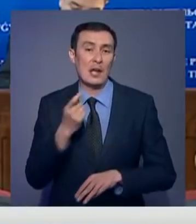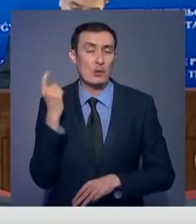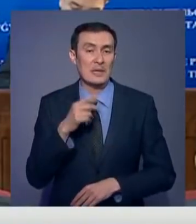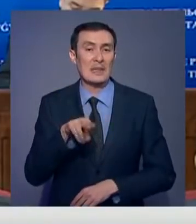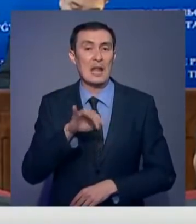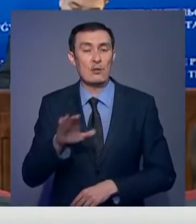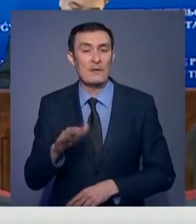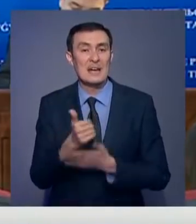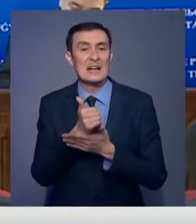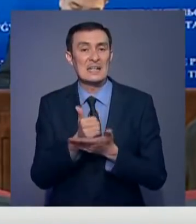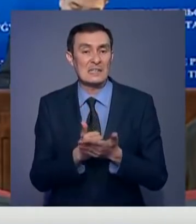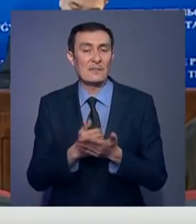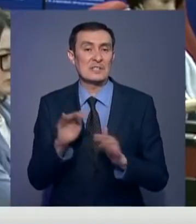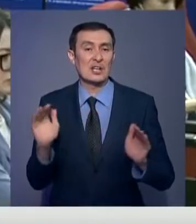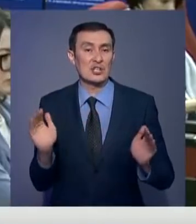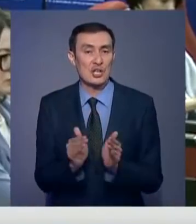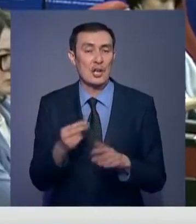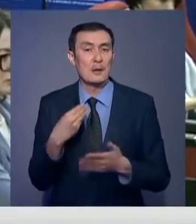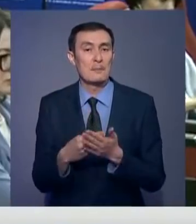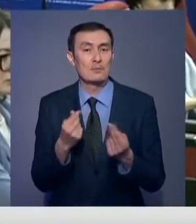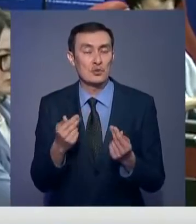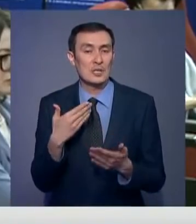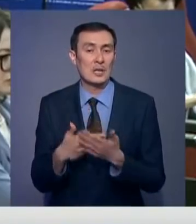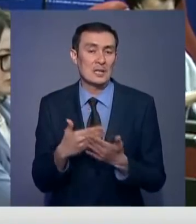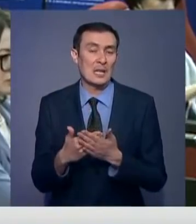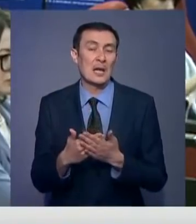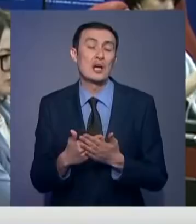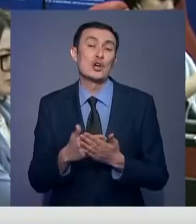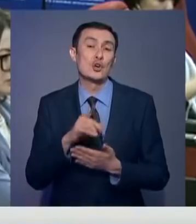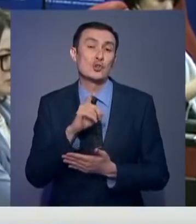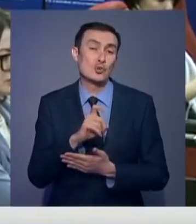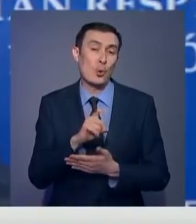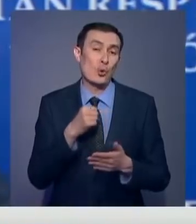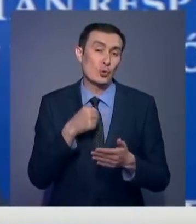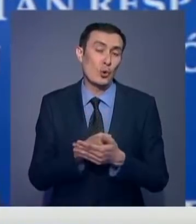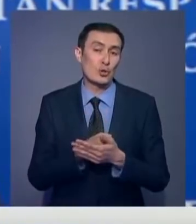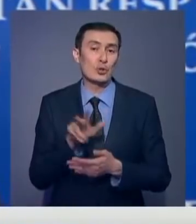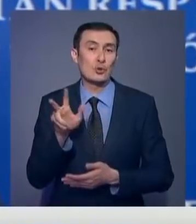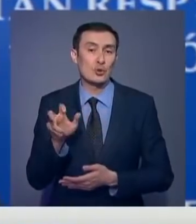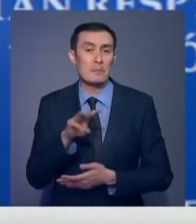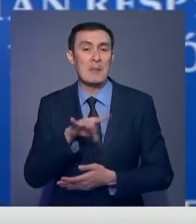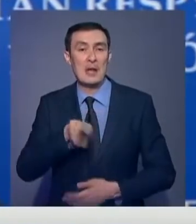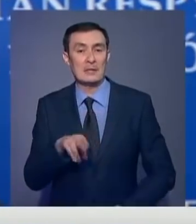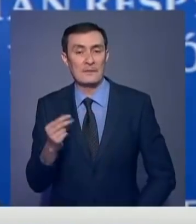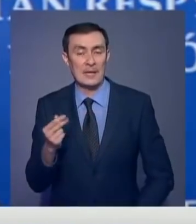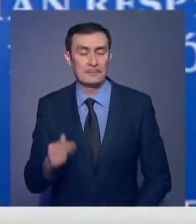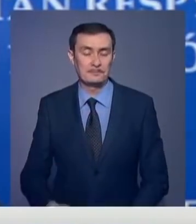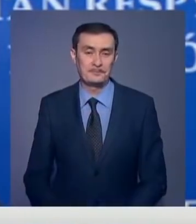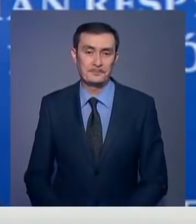Даленова, резерв сокращения бюджета предварительно оценивается от 100 до 300 миллиардов тенге.